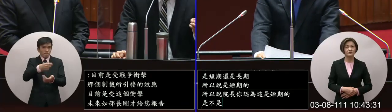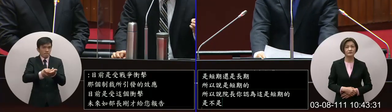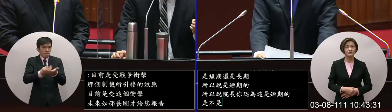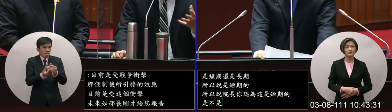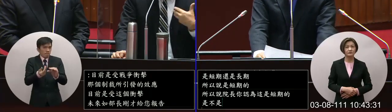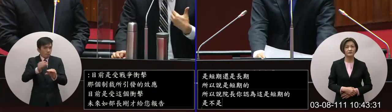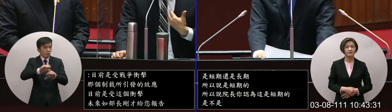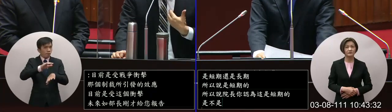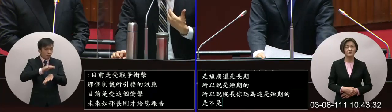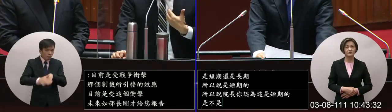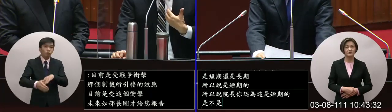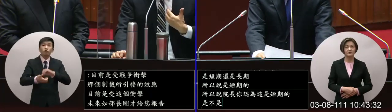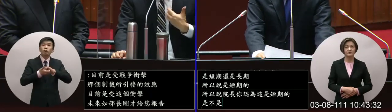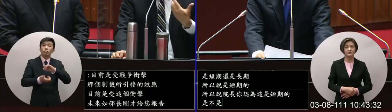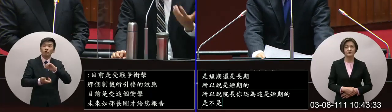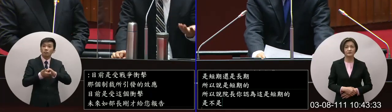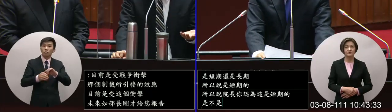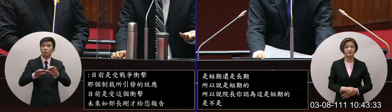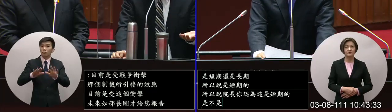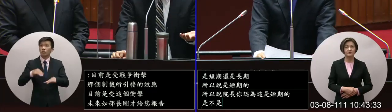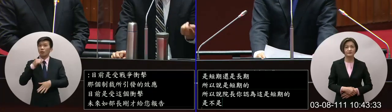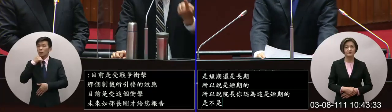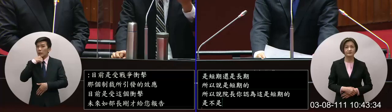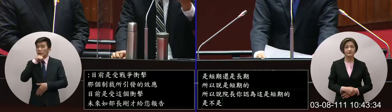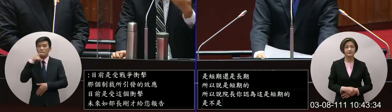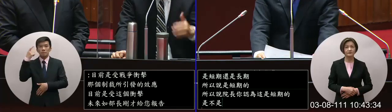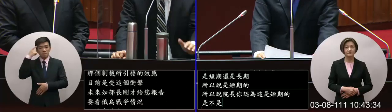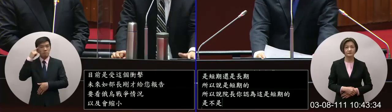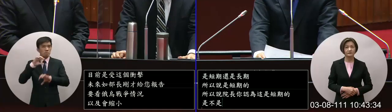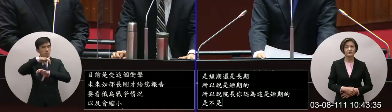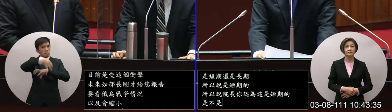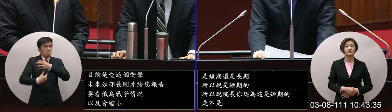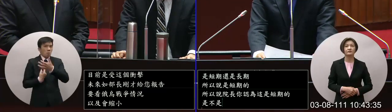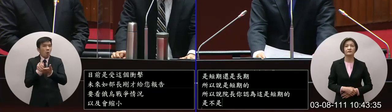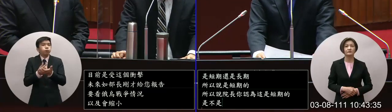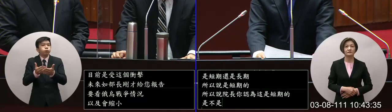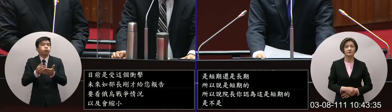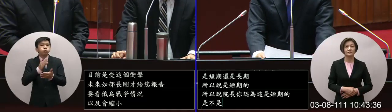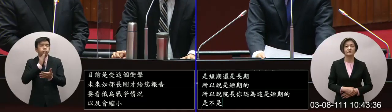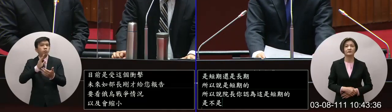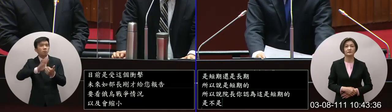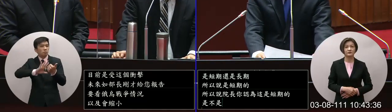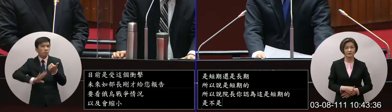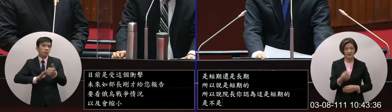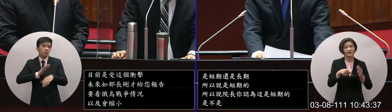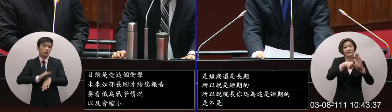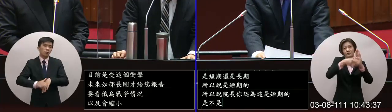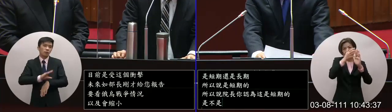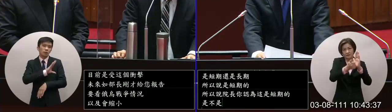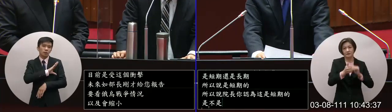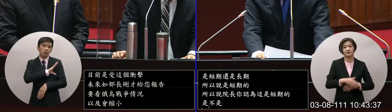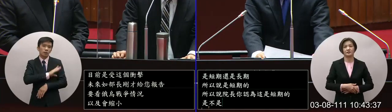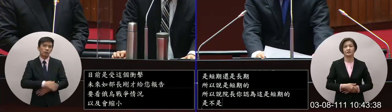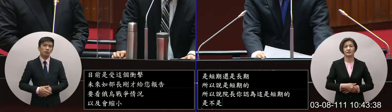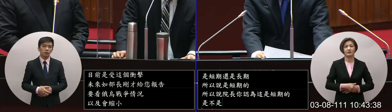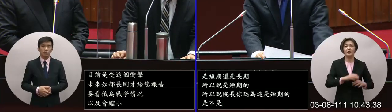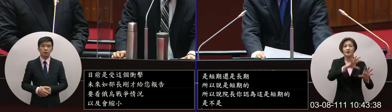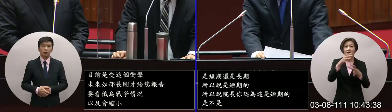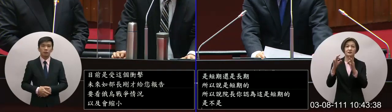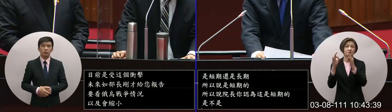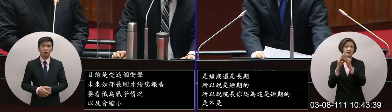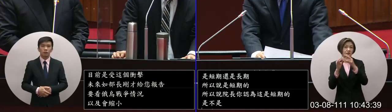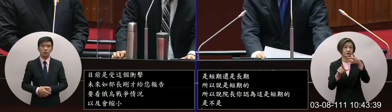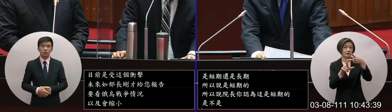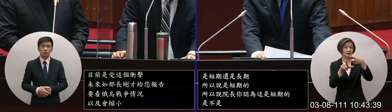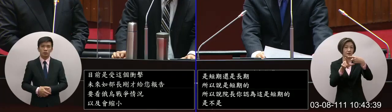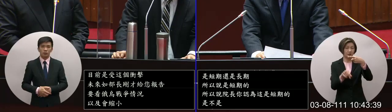些方面。这当然，台湾作为世界的一员，也会受波及。 院长，因为根据世界银行一月